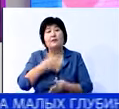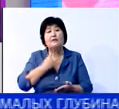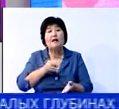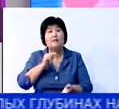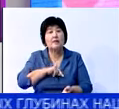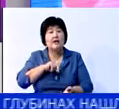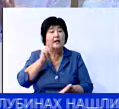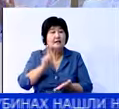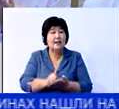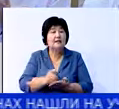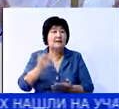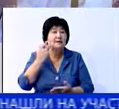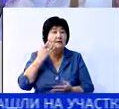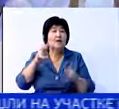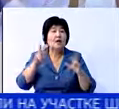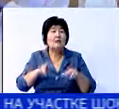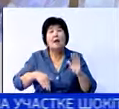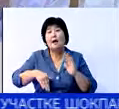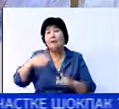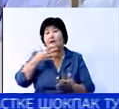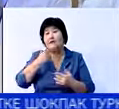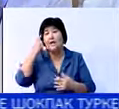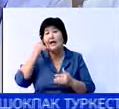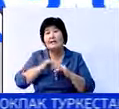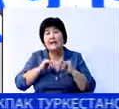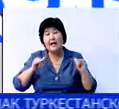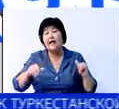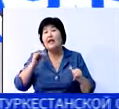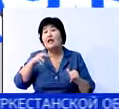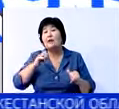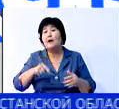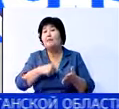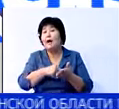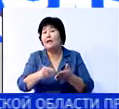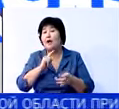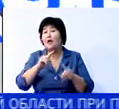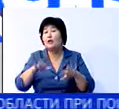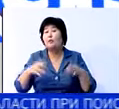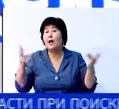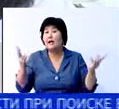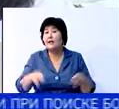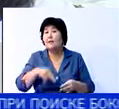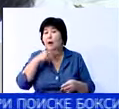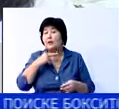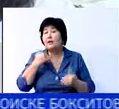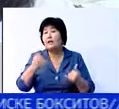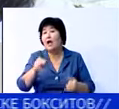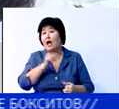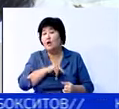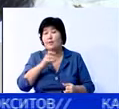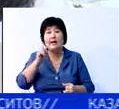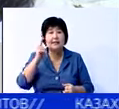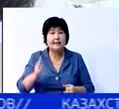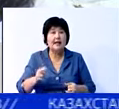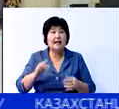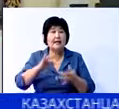они должны быть постоянно в поиске, повышать свои знания. Имамам, отмечено на форуме, необходимо уделять внимание работе и в